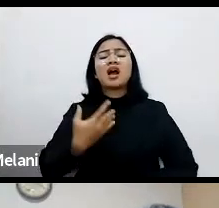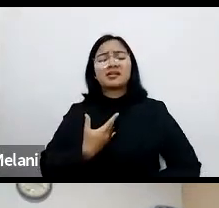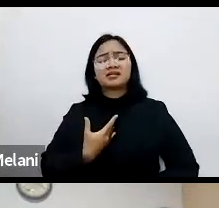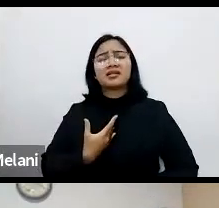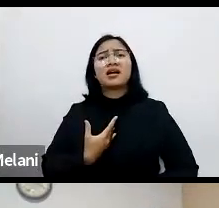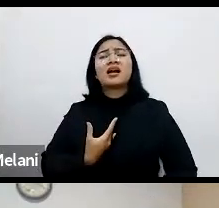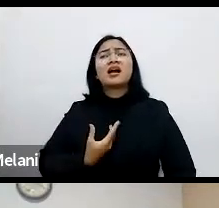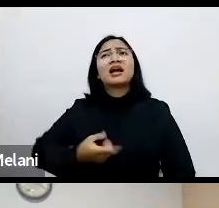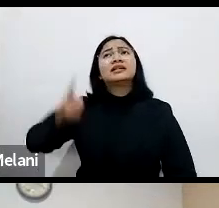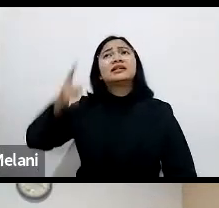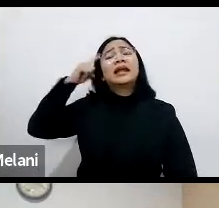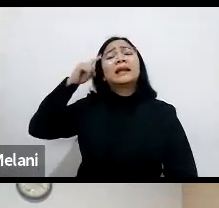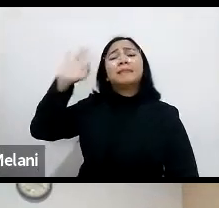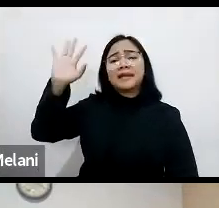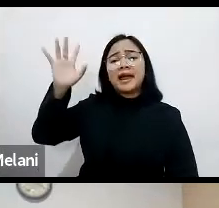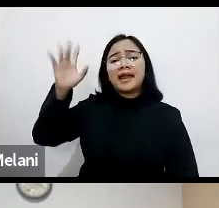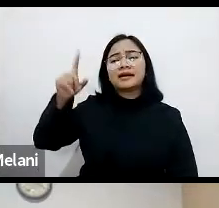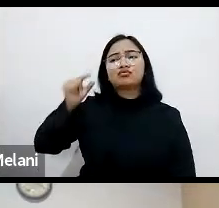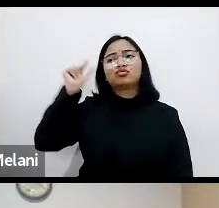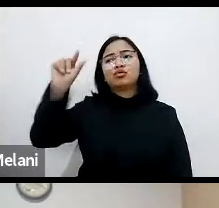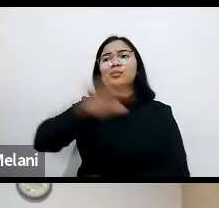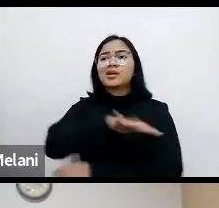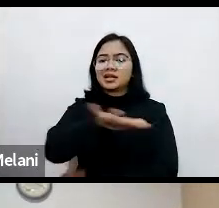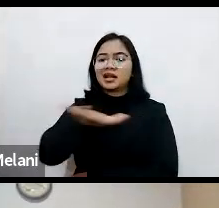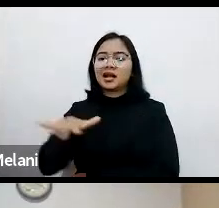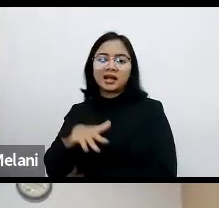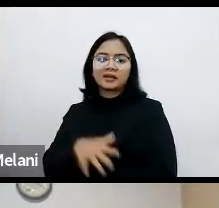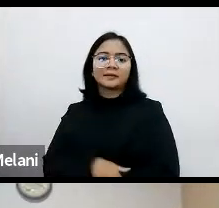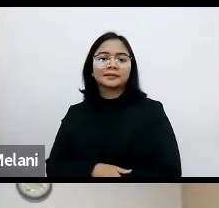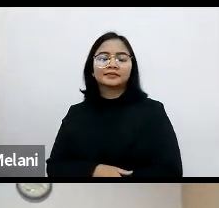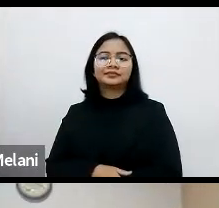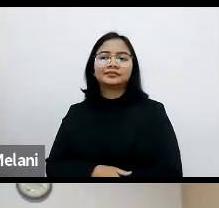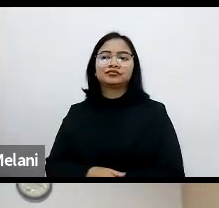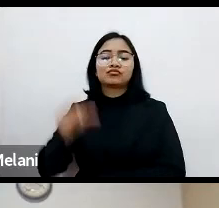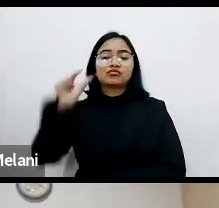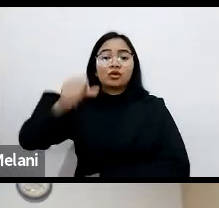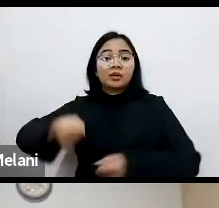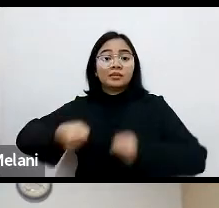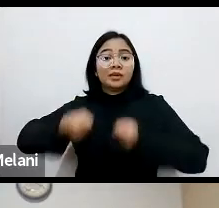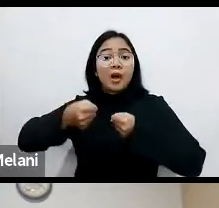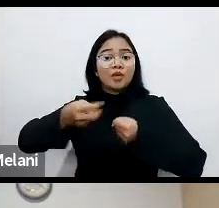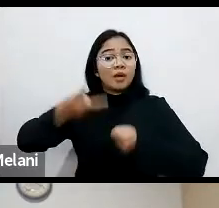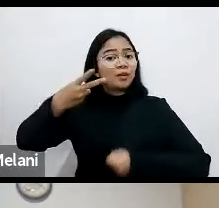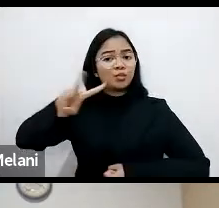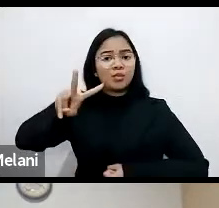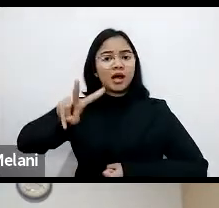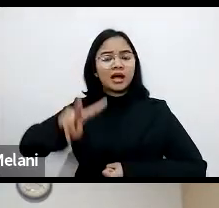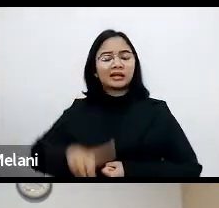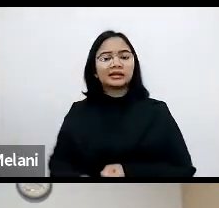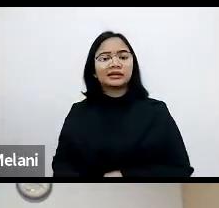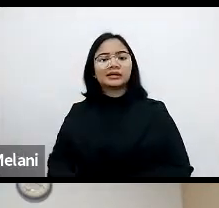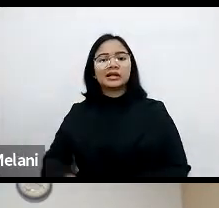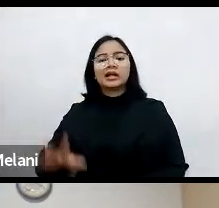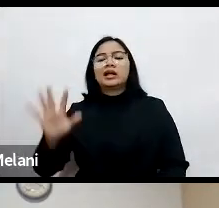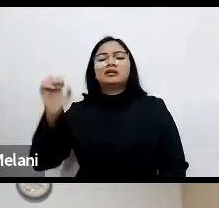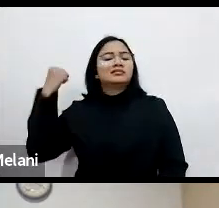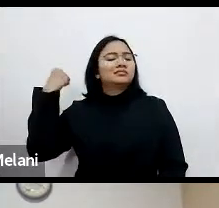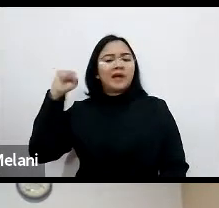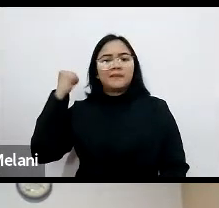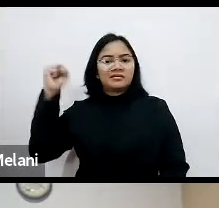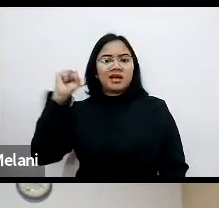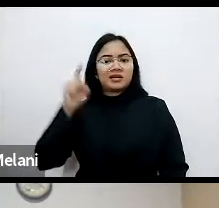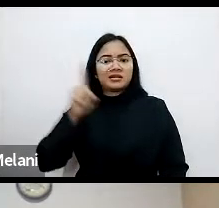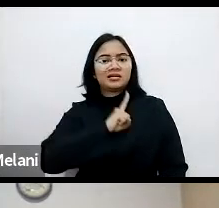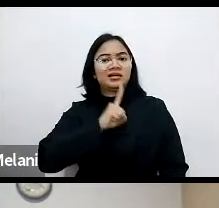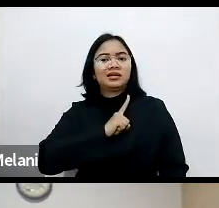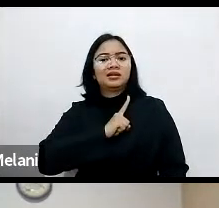transformasi masyarakat seperti itu. Nah, untuk membawa perubahan tentunya tidak bisa sendiri gitu ya. Tidak bisa